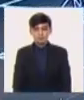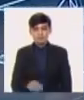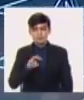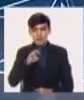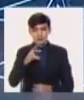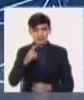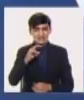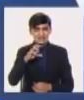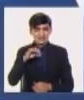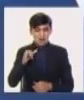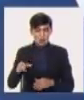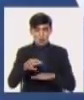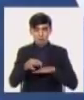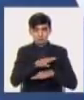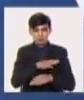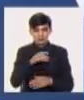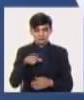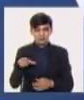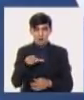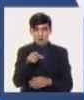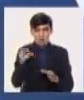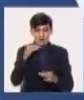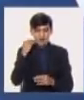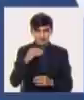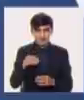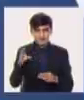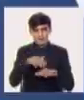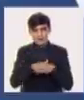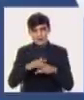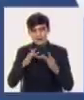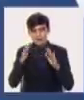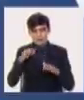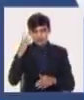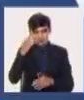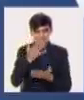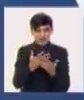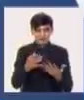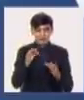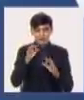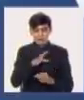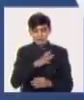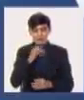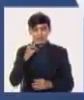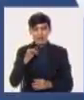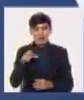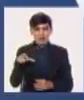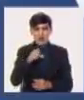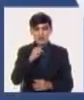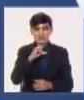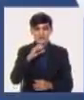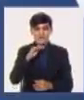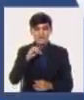Маңғыстау облысы Баянды ауылына салынған тас жолдың сапасын әлеуметтік желі қолданушылары үлкен сынға алды. Ауыл тұрғыны асфальтты